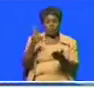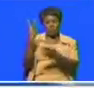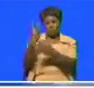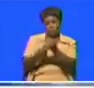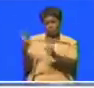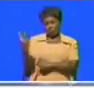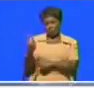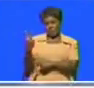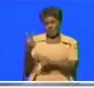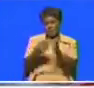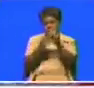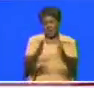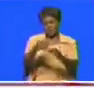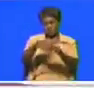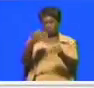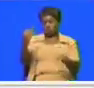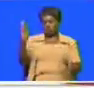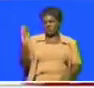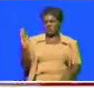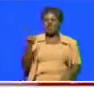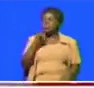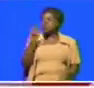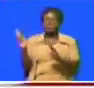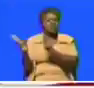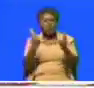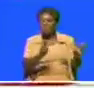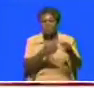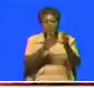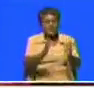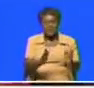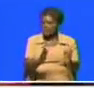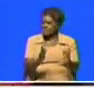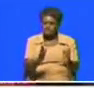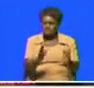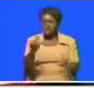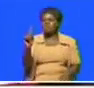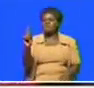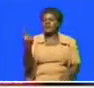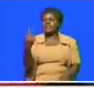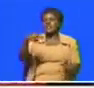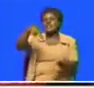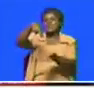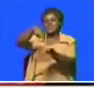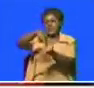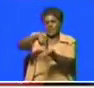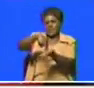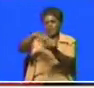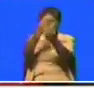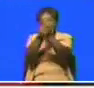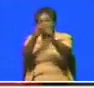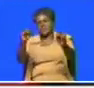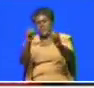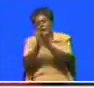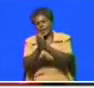viongozi ambao ulinzi wao umeondolewa si viongozi wa kawaida. Kwanza ni mgombezi wa kiti cha rais na